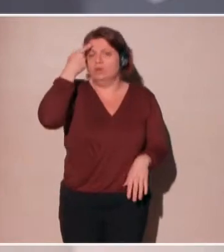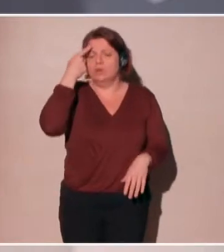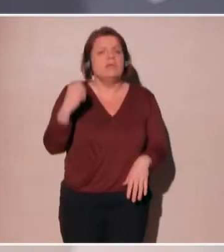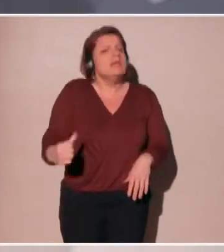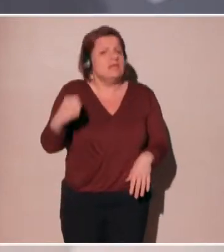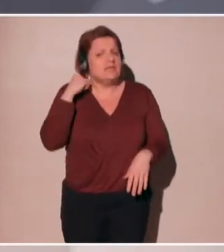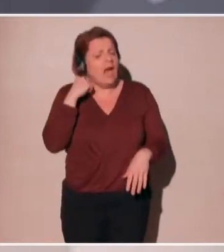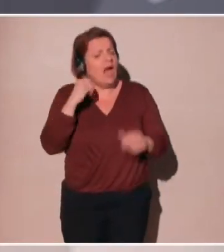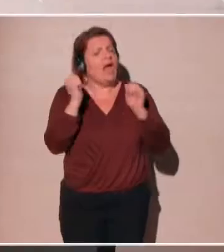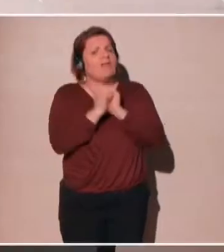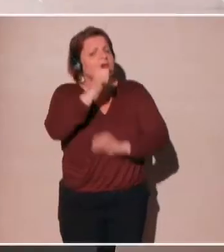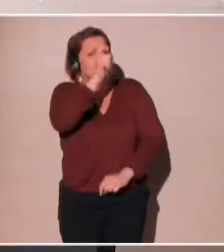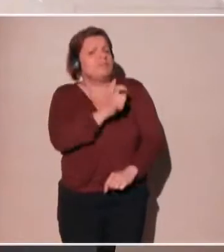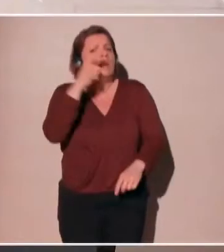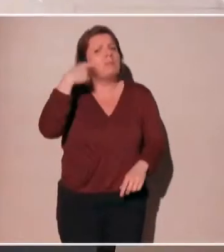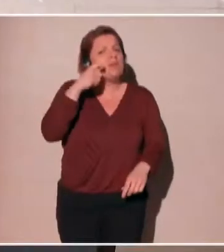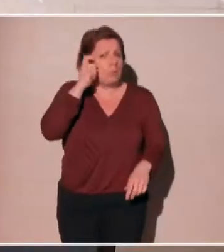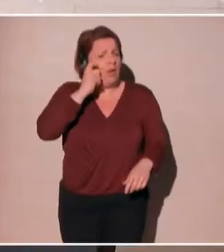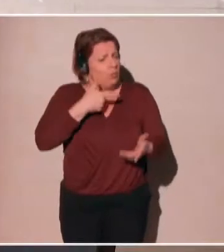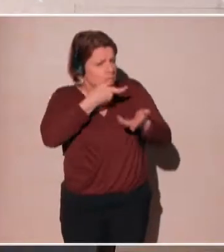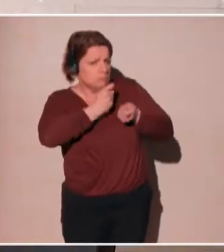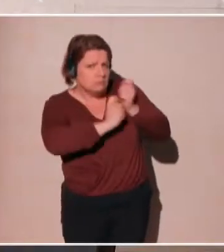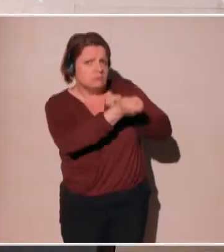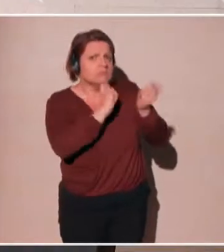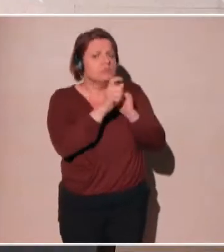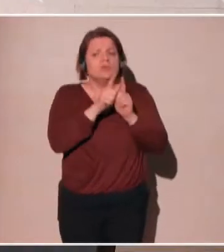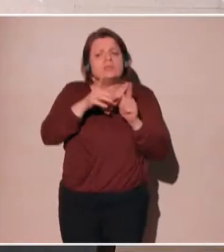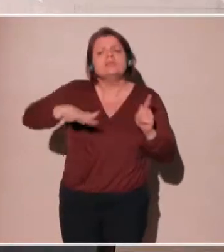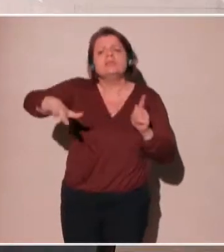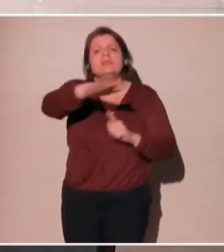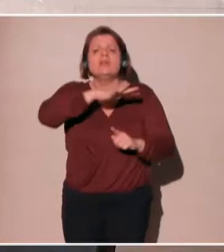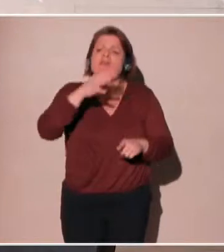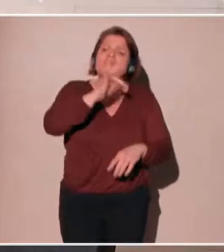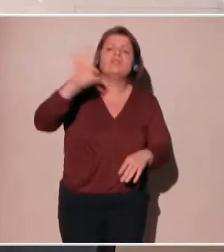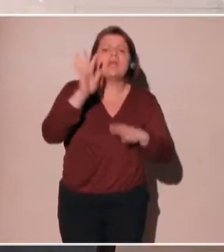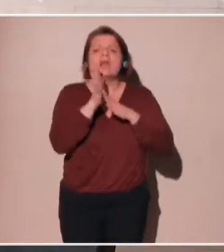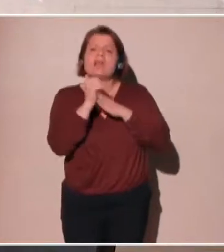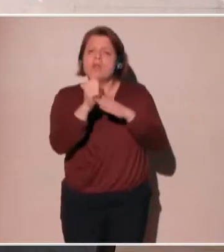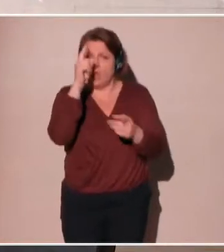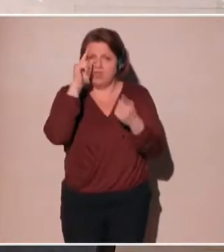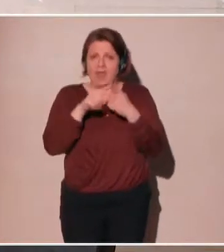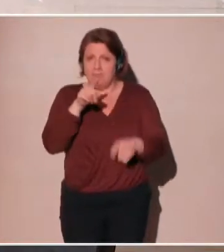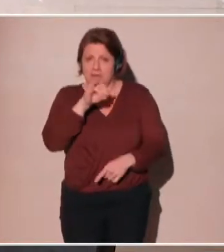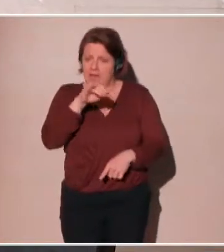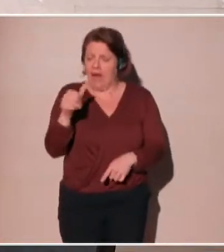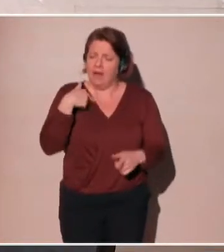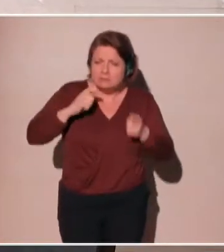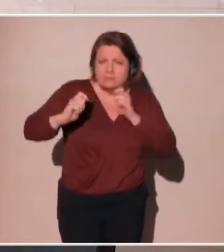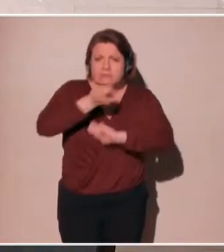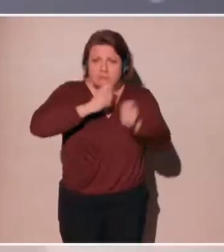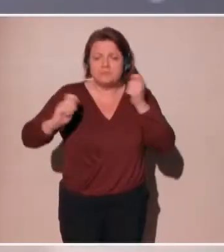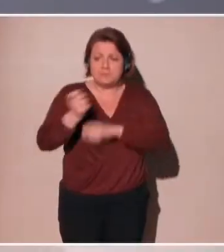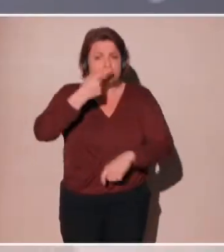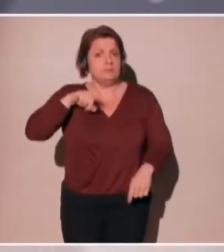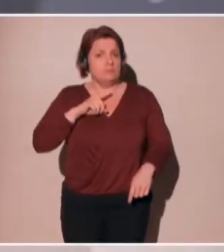également échangé avec le président Macron, ainsi qu'un grand nombre de leaders français dans le domaine. Et nous avons